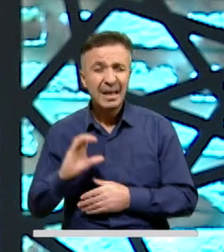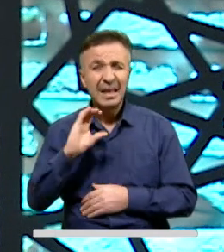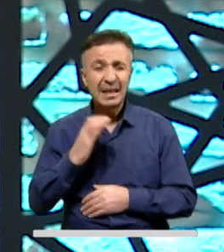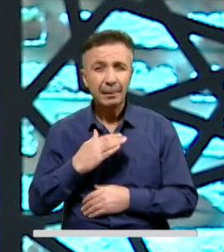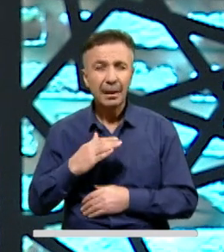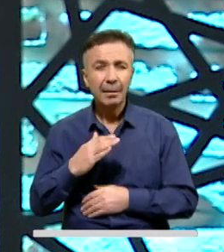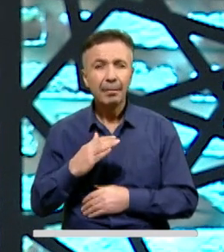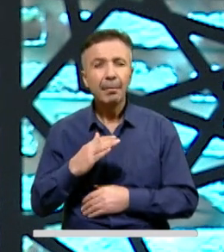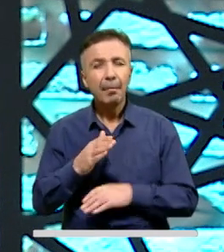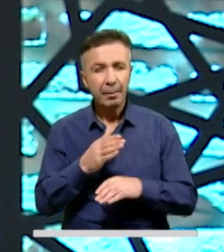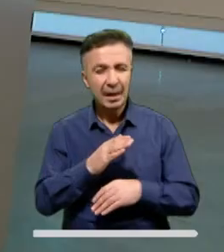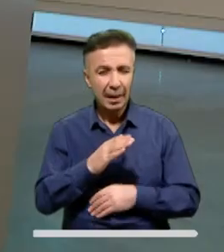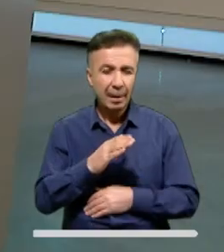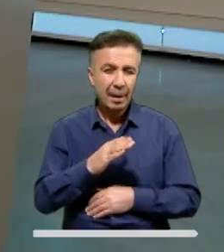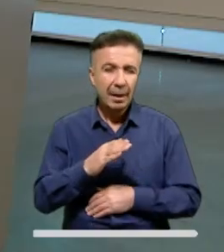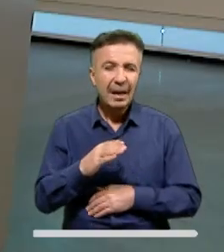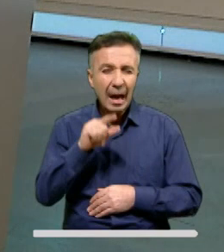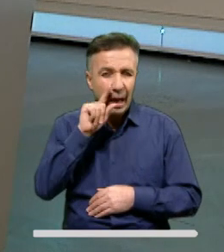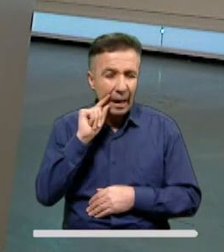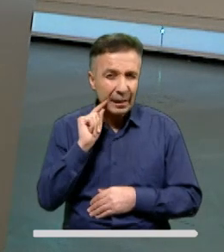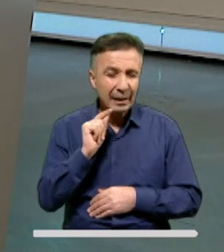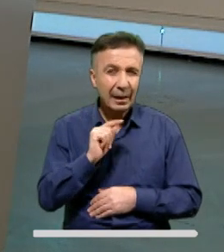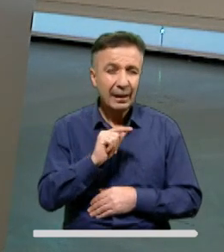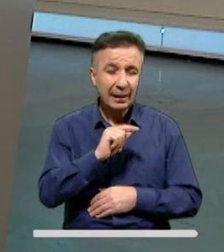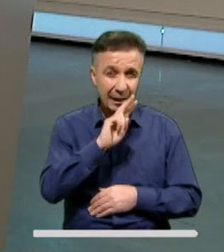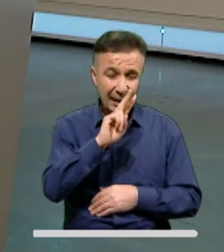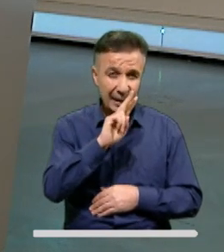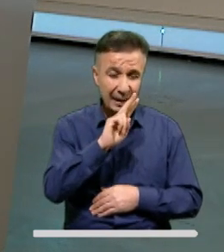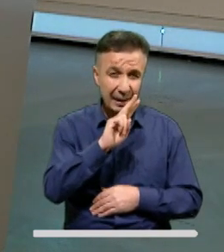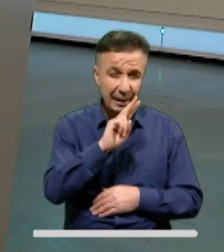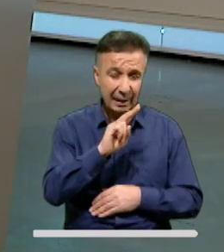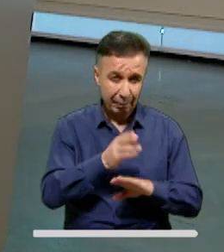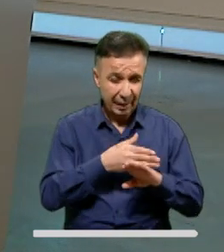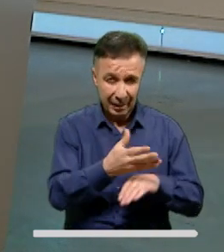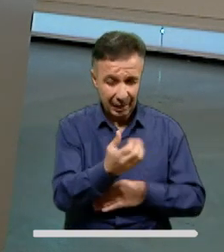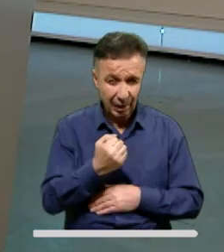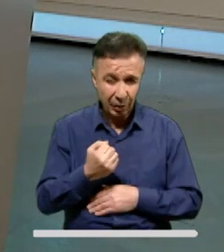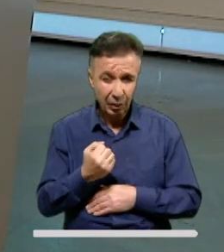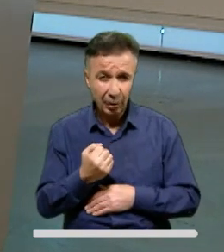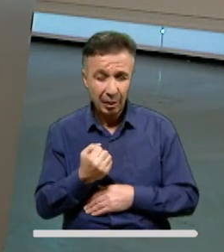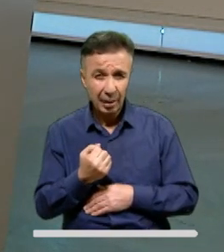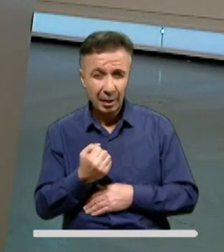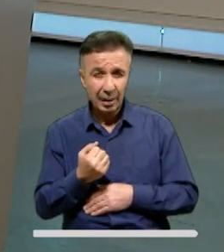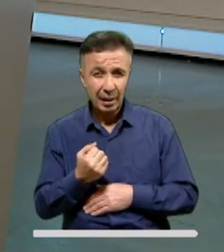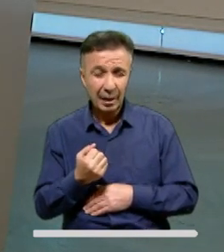erkekler 2 hak alırken kadınlar 1 hak alıyor diye biliyorum. Peki bu erkek malına sahip